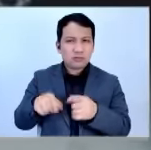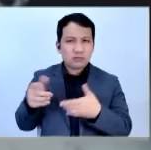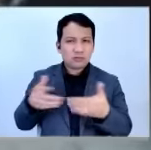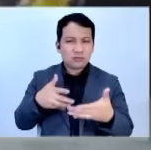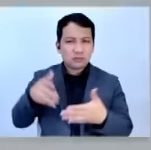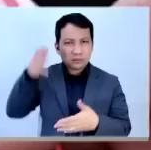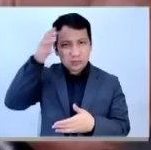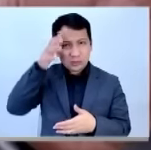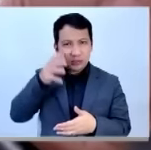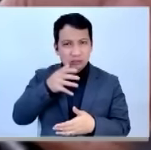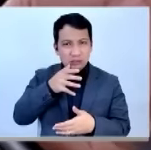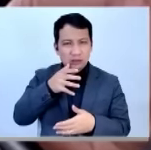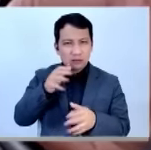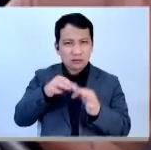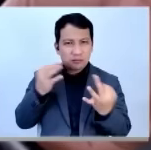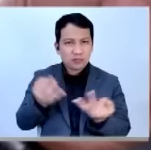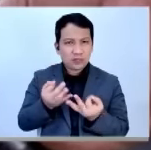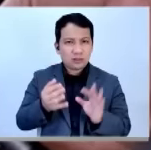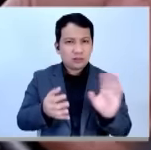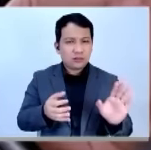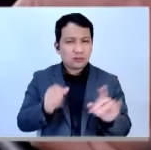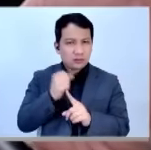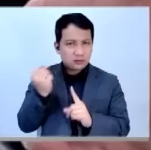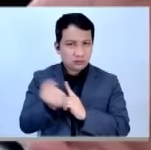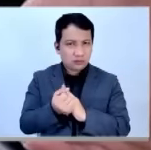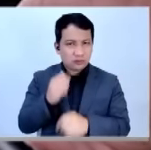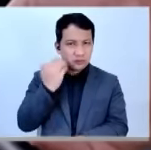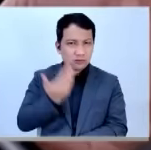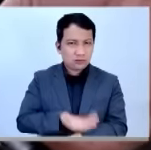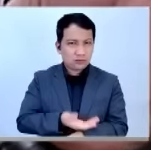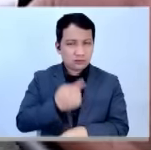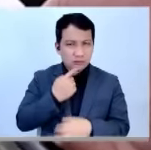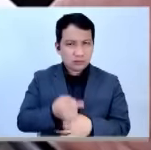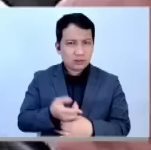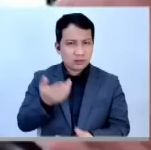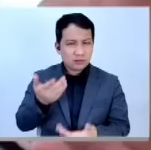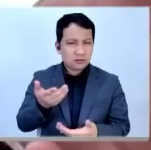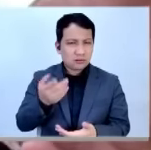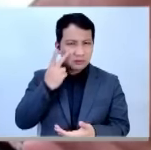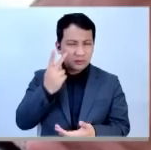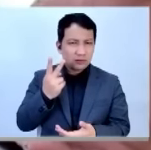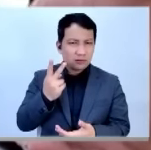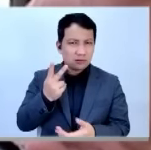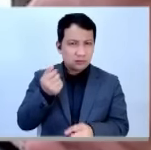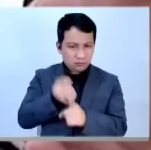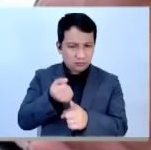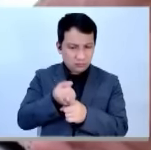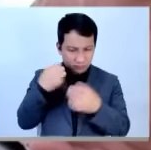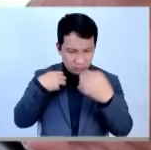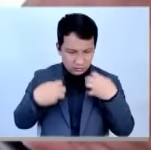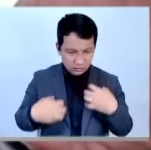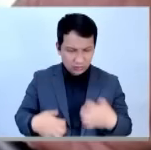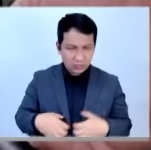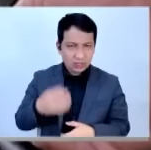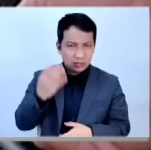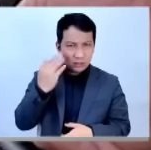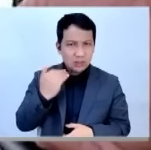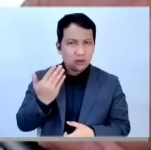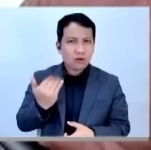kaanak. Kasi sa sitwasyon ng anak ko, parang bugbog sarado yung anak ko. Kasi duguan